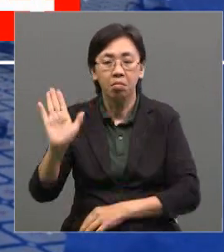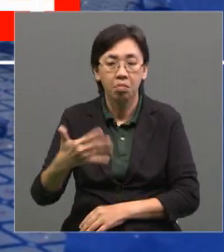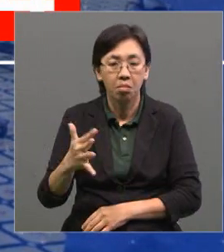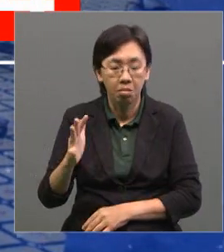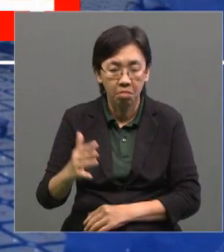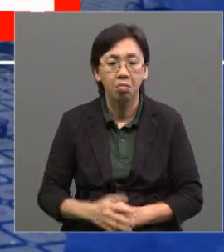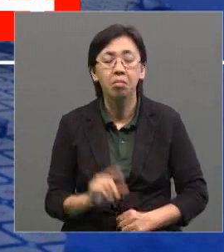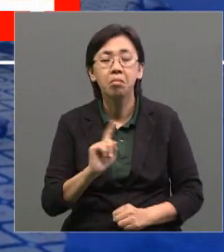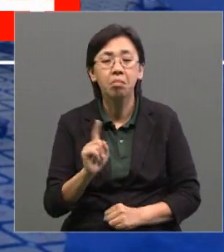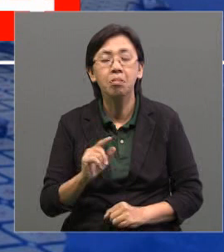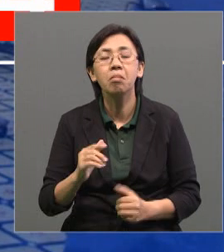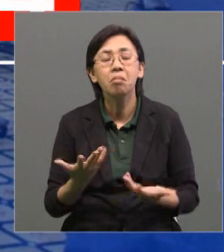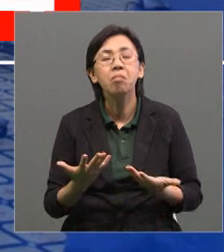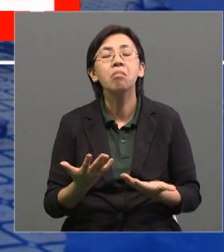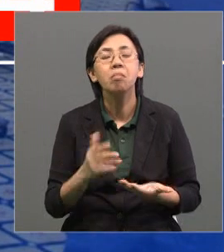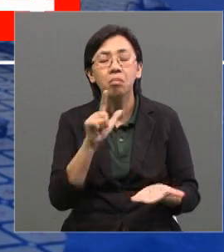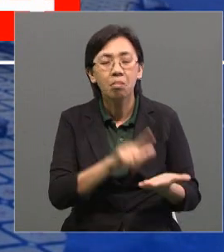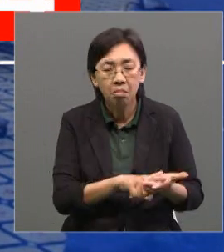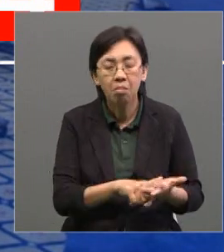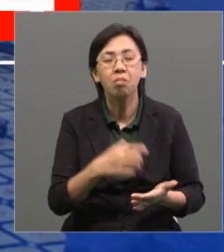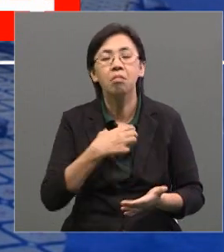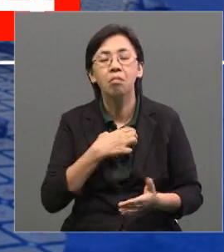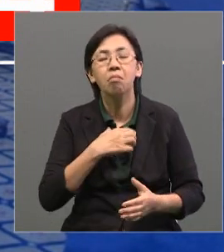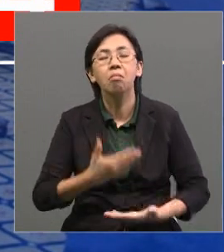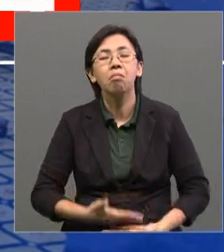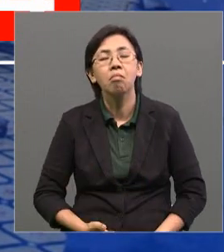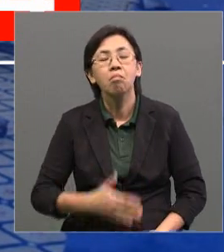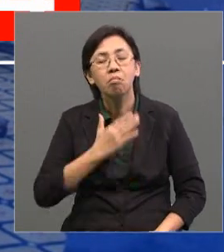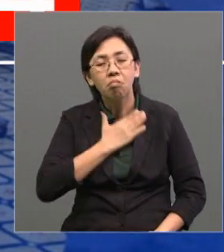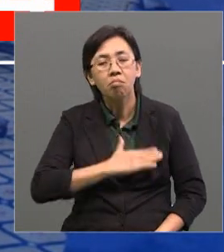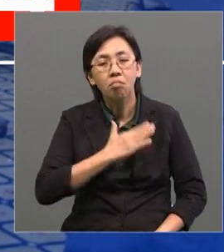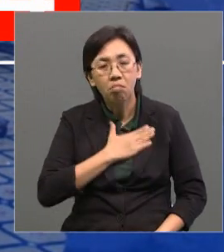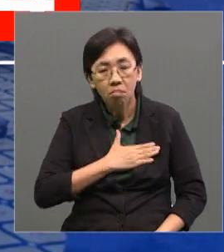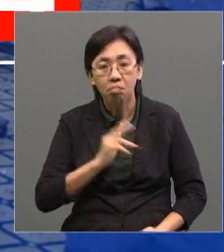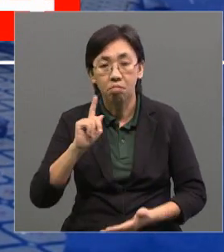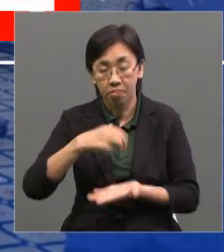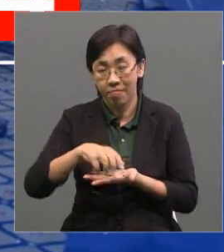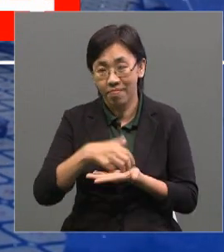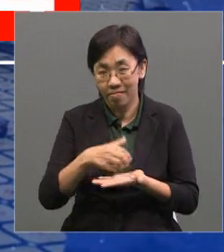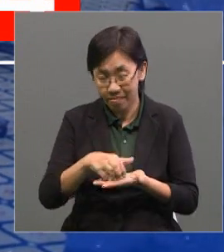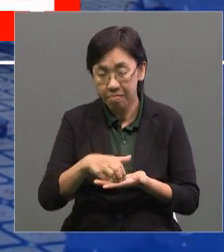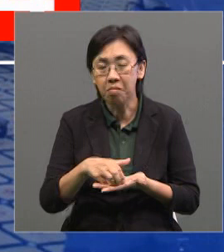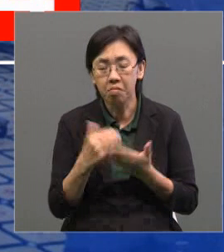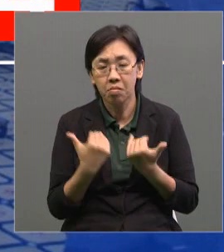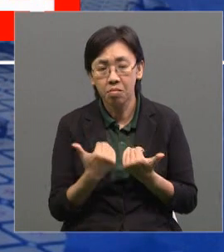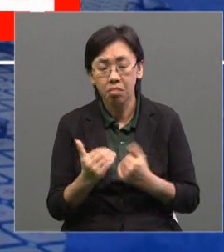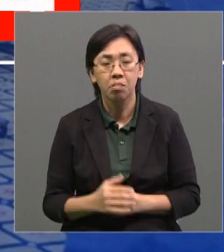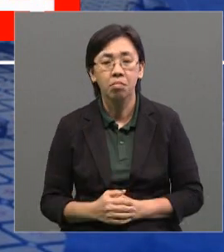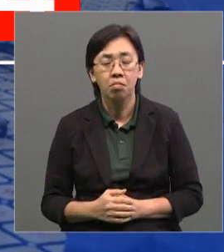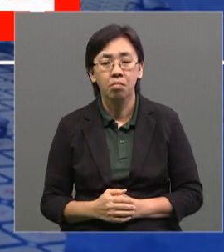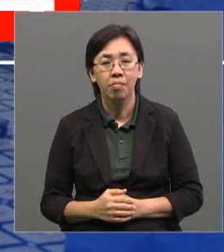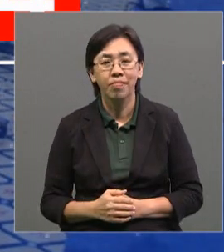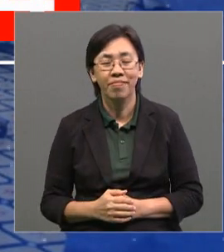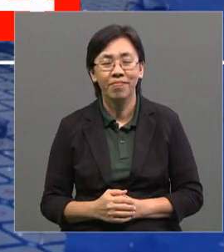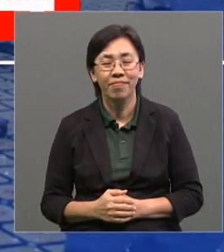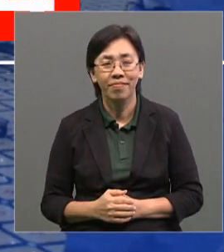วานที่บอกไว้ว่าจะลาไปทำสมาธิใช่นะคะแล้วก็ตามที่รายงานไปเมื่อสักครู่ล่าสุดนี่นะคะอว่าที่ผู้